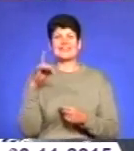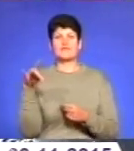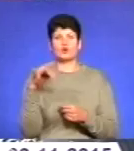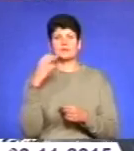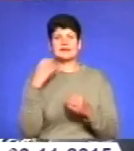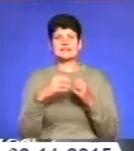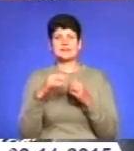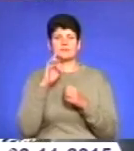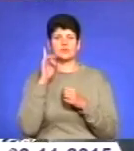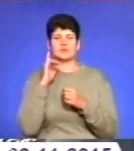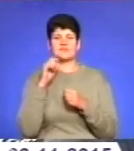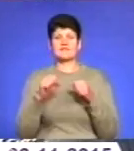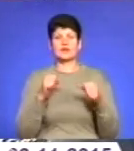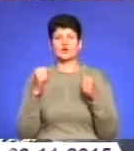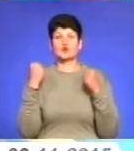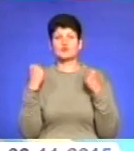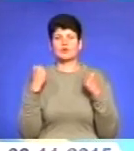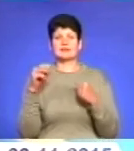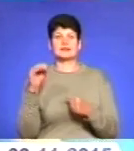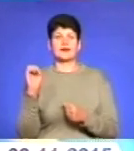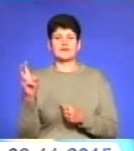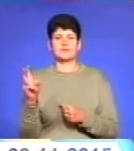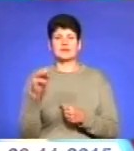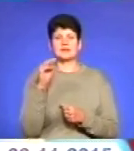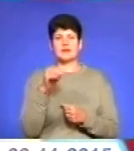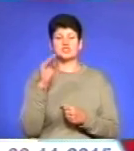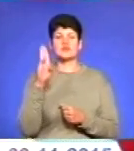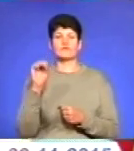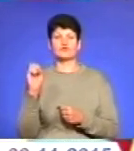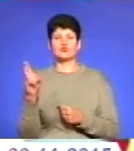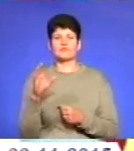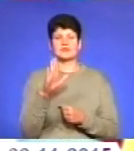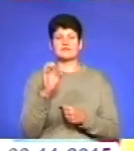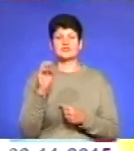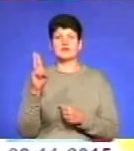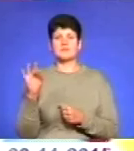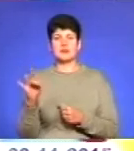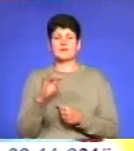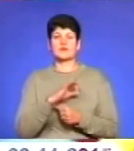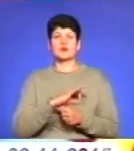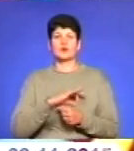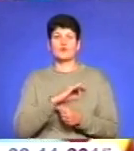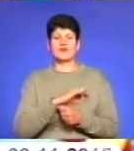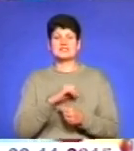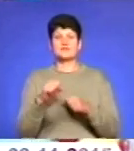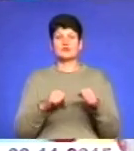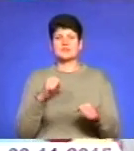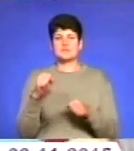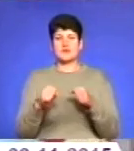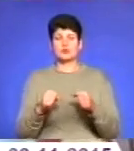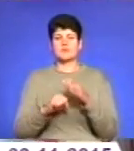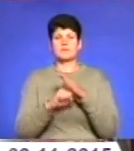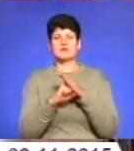серед юніорів з велоспорту на треку. Тарас Шевчук, Владислав Щербань та Іван Хомів – вихованці велосипедної бази «Золоті